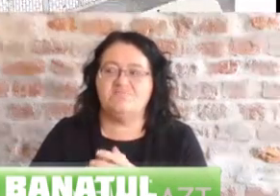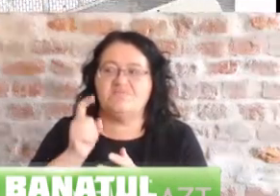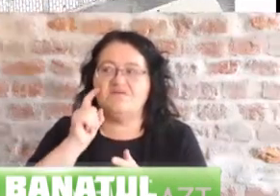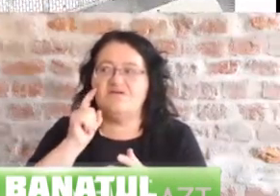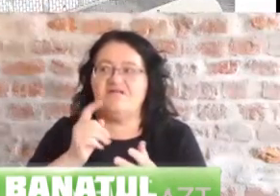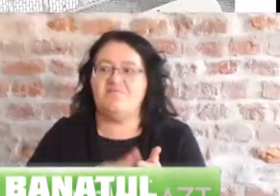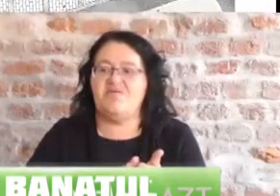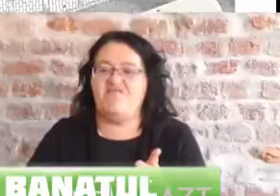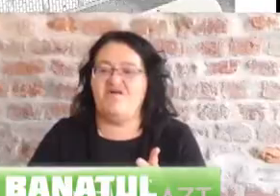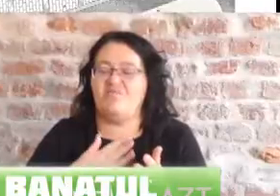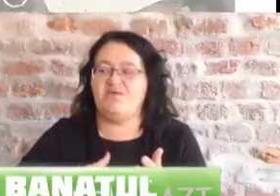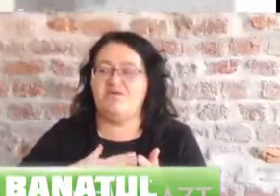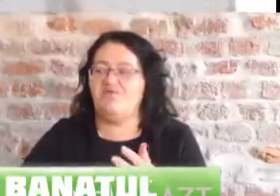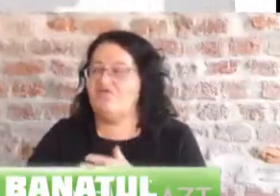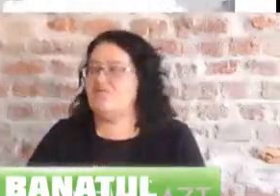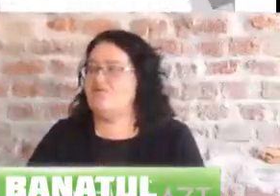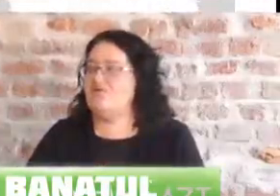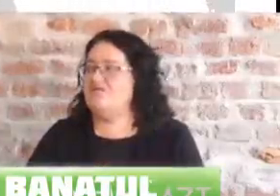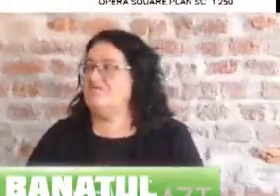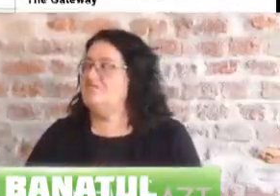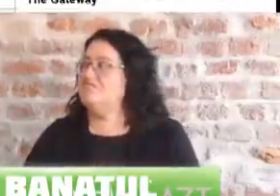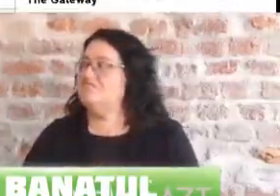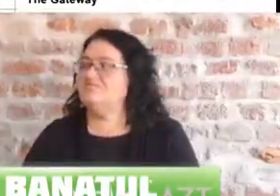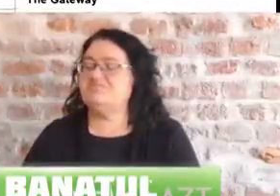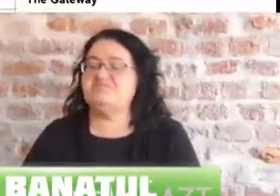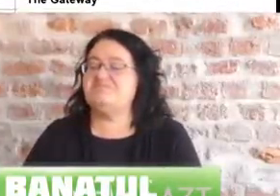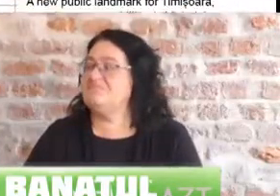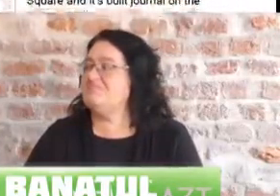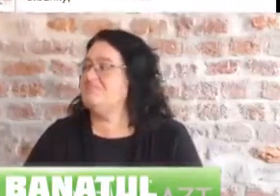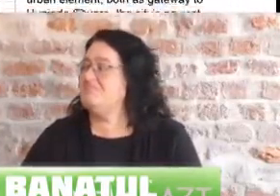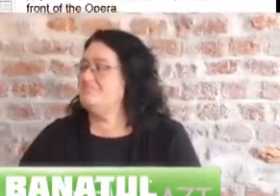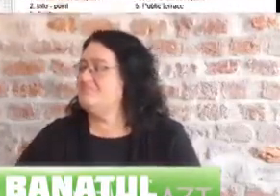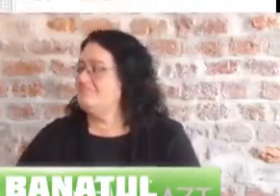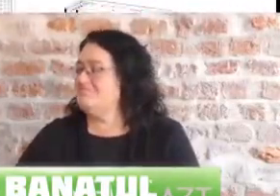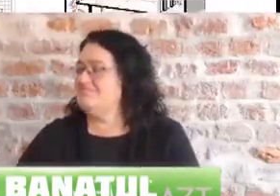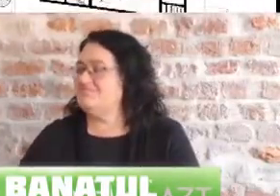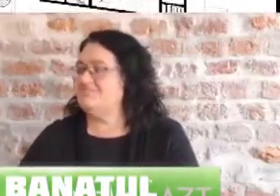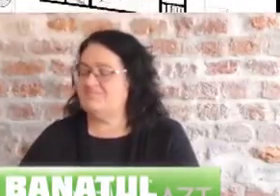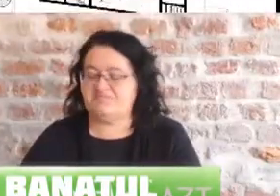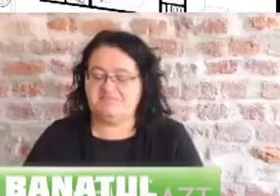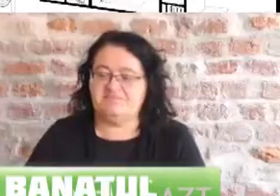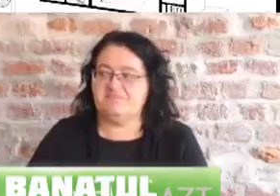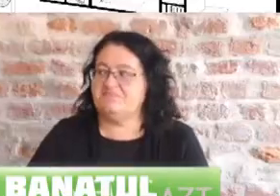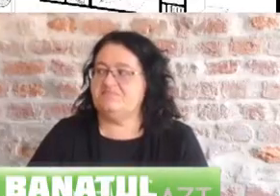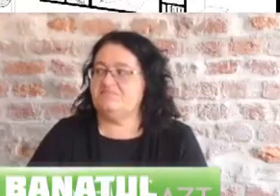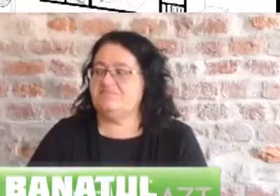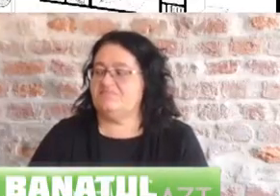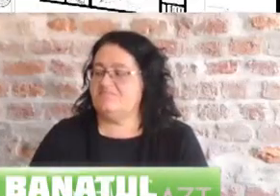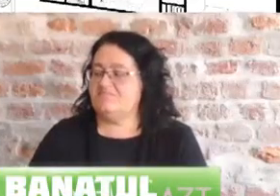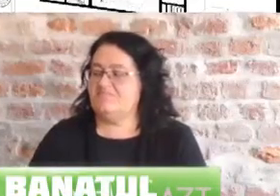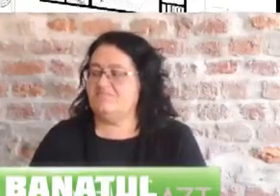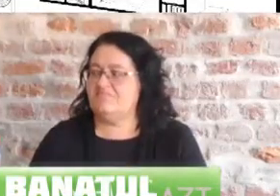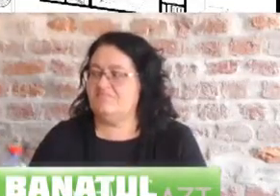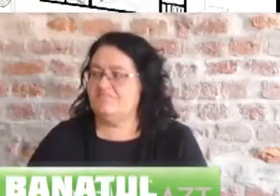credem, de fapt, ne-am fi dorit, referitor acum la organizarea concursului, ne-am fi dorit ca documentația suport